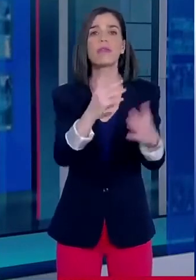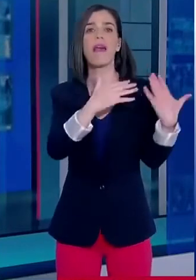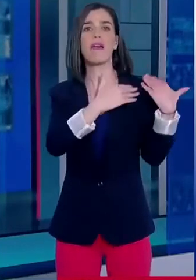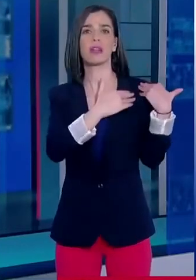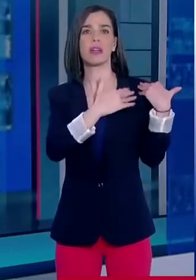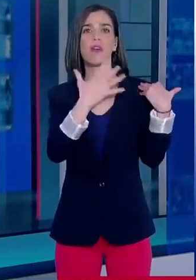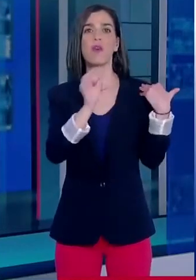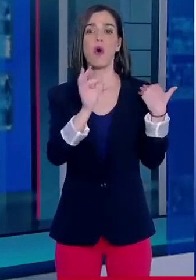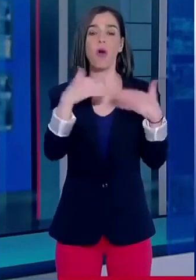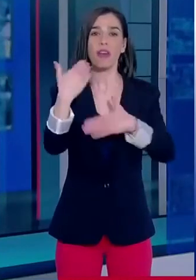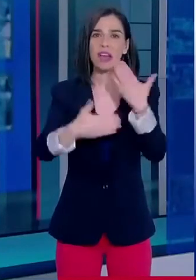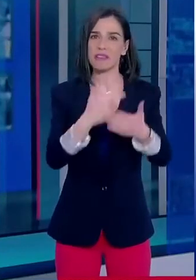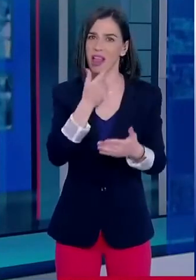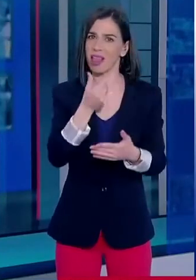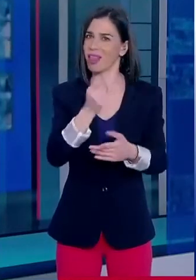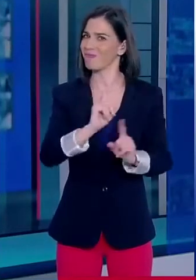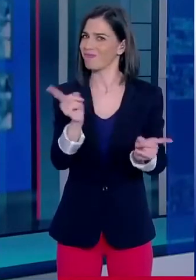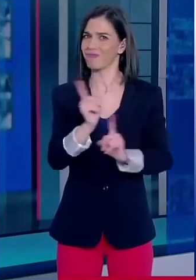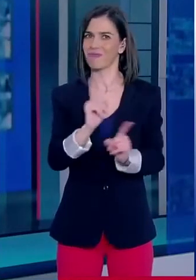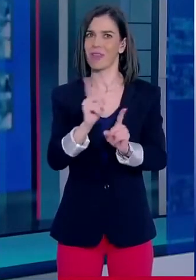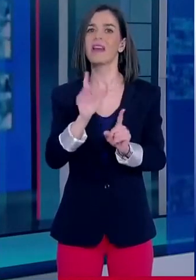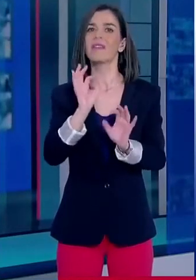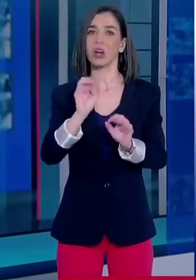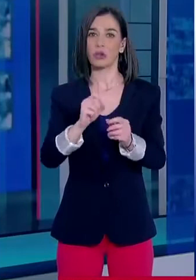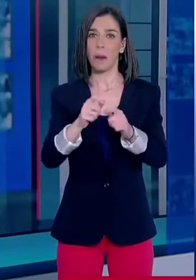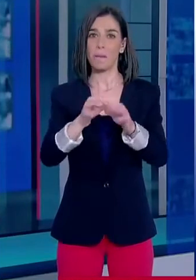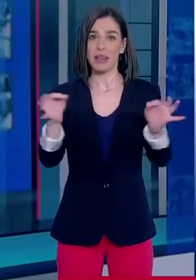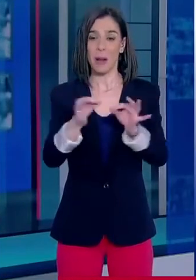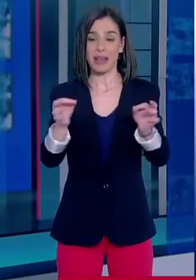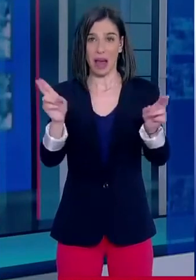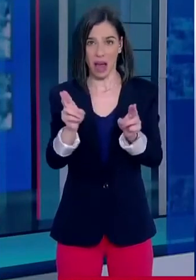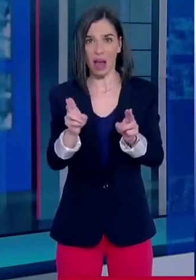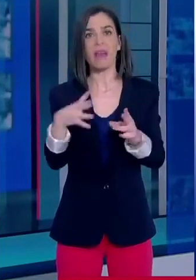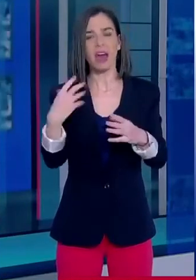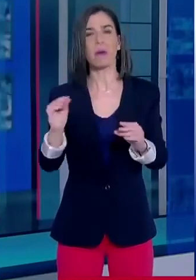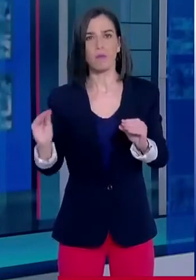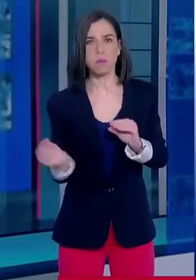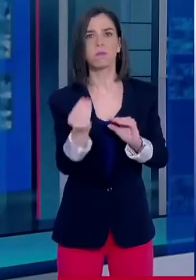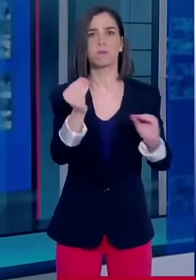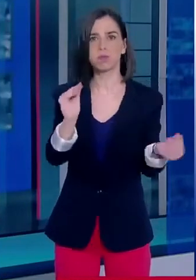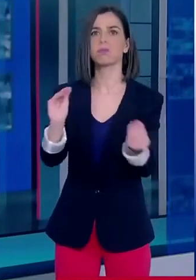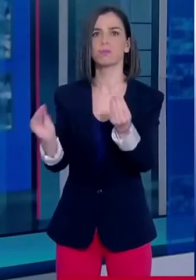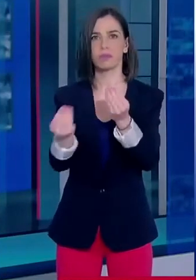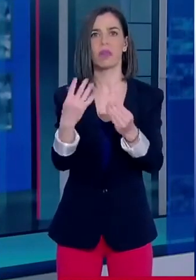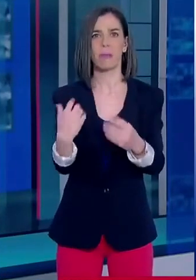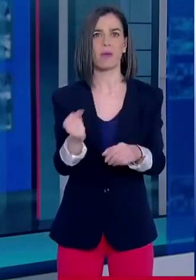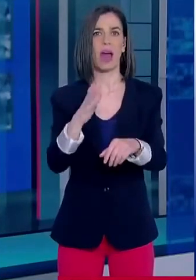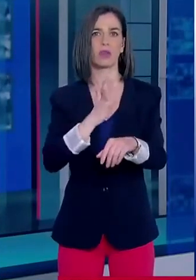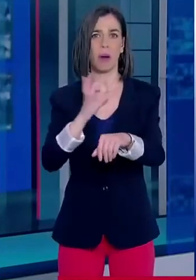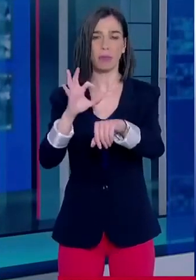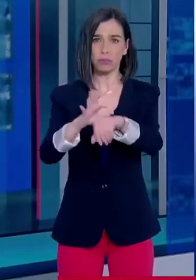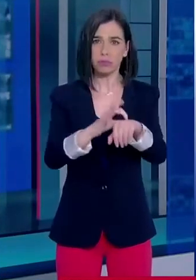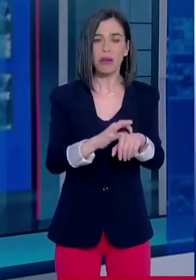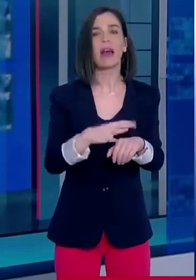επειδή η διαδικασία δεν θα είναι καθόλου εύκολη. Θα έχουμε και κρούσματα και νοσηλείες σε νοσοκομεία, θα χάνουμε δυστυχώς και συνανθρώπους μας.